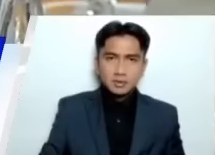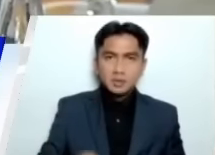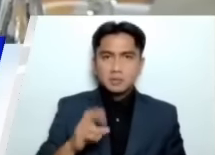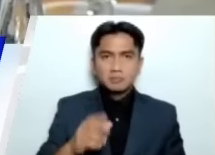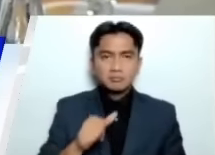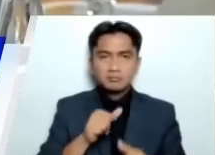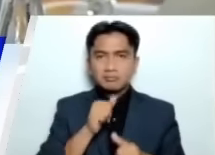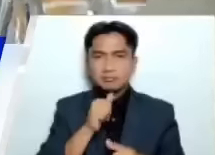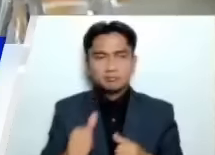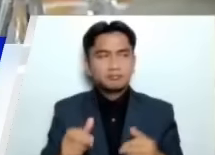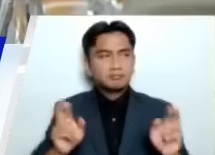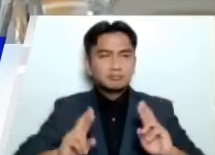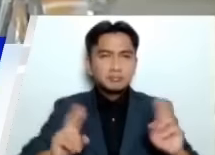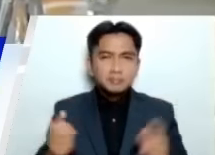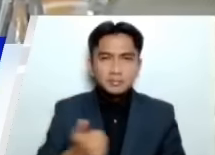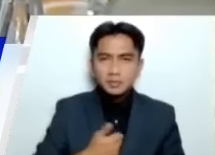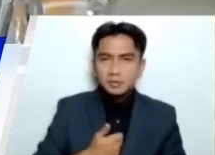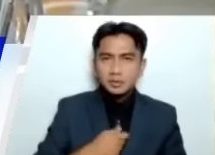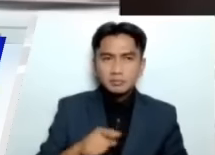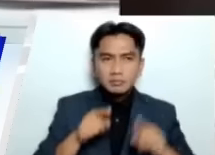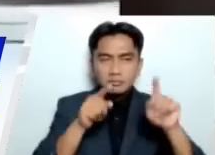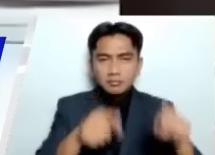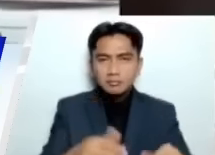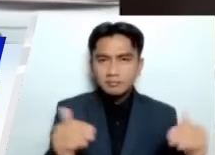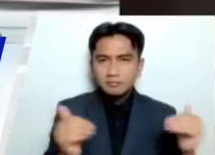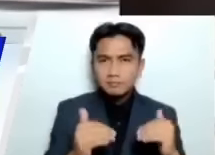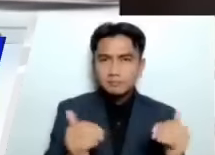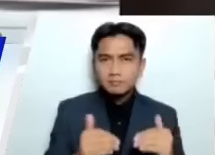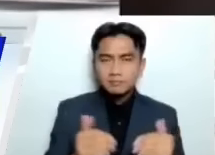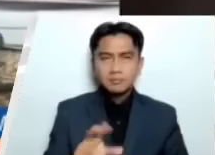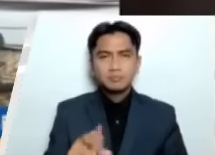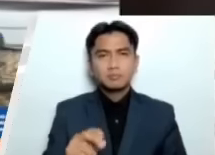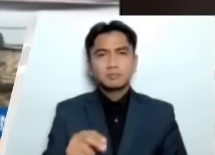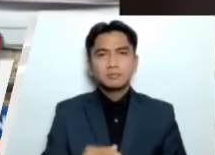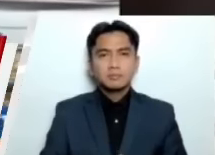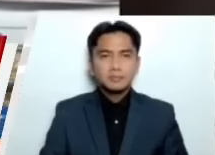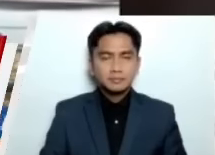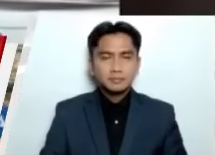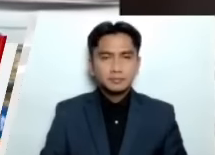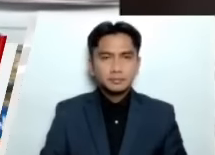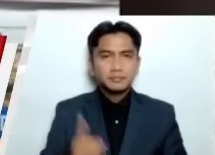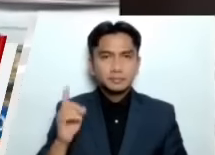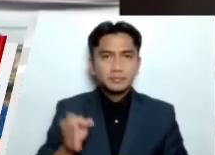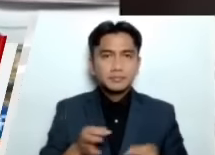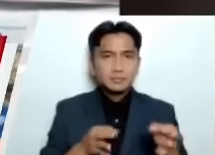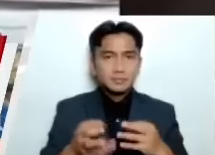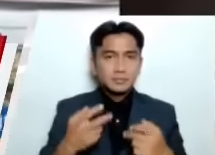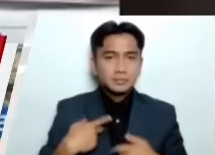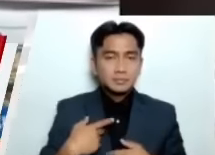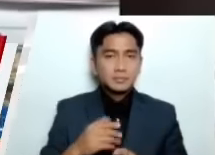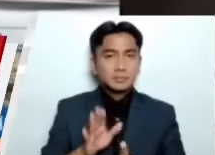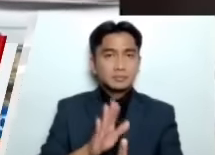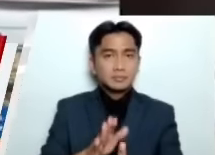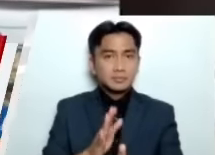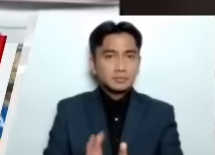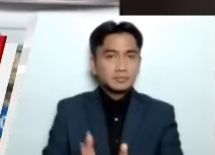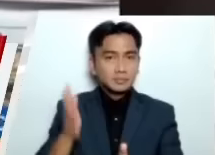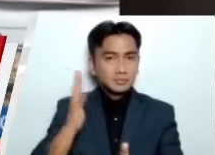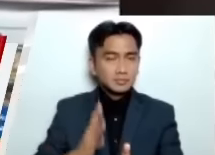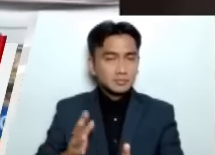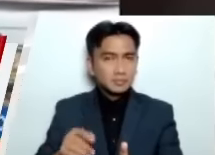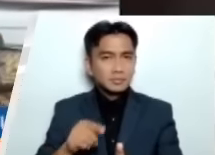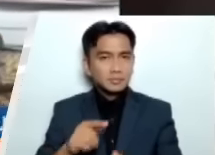incapable of attending today's hearing. Nakita naman natin sa history nung kanyang